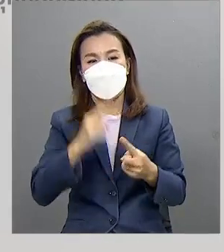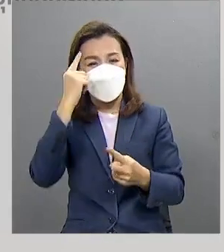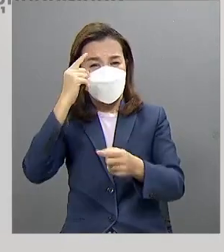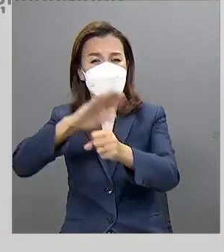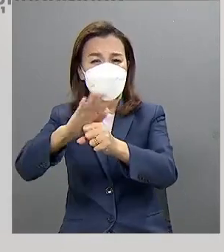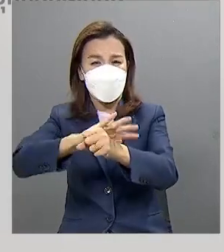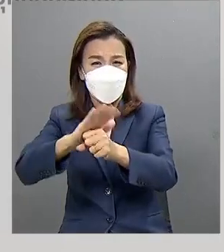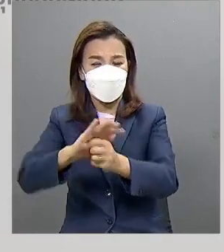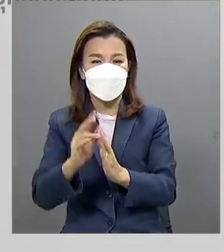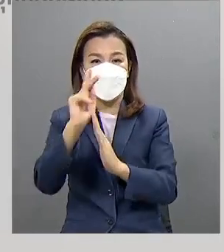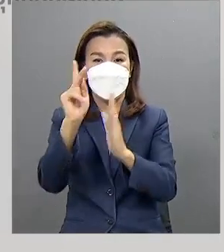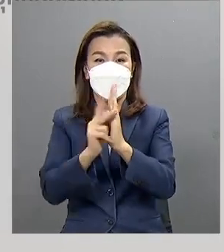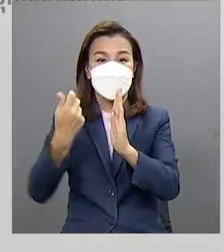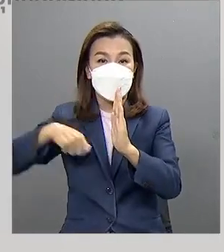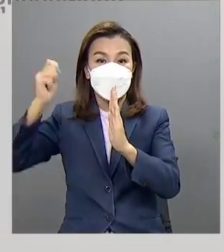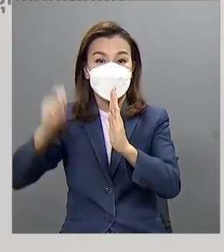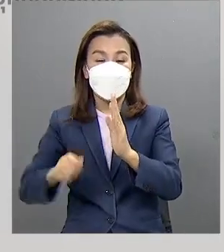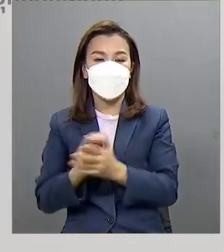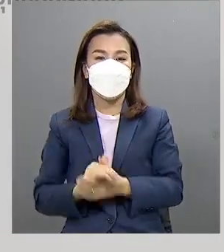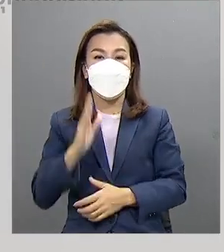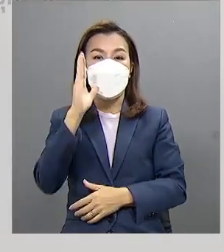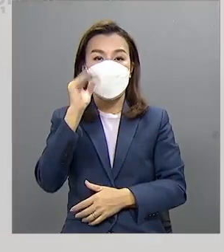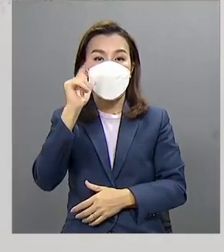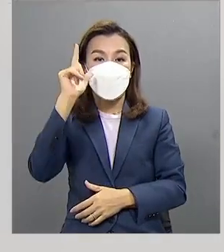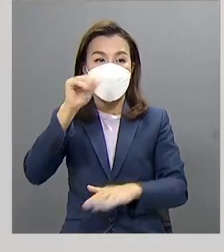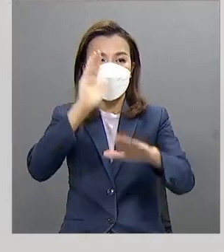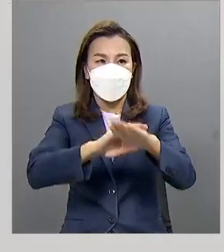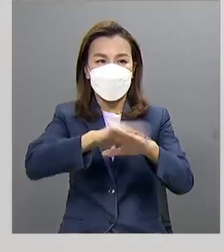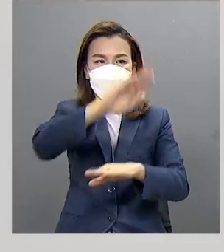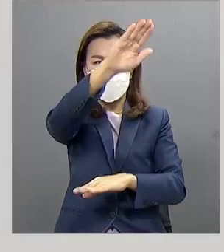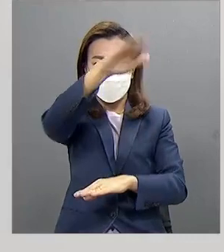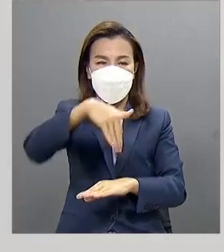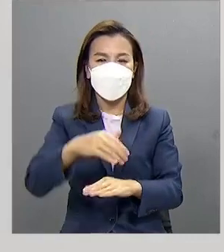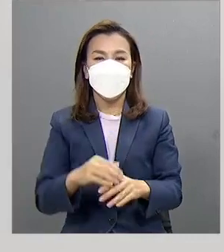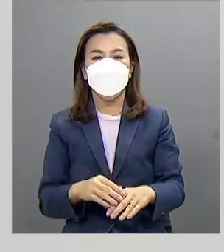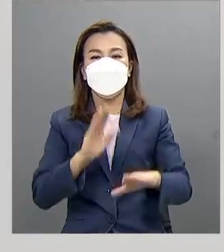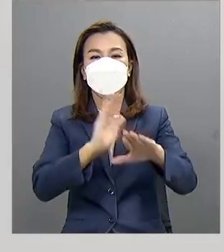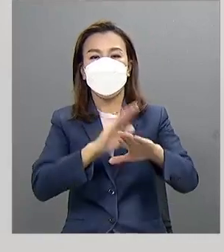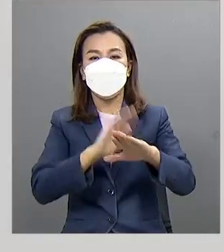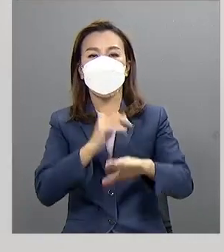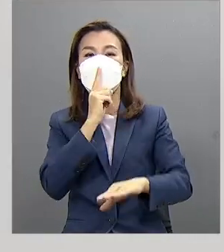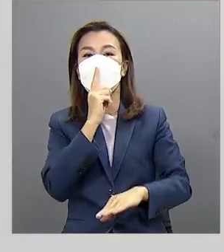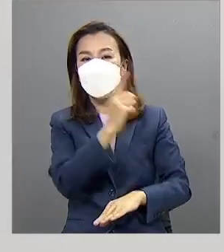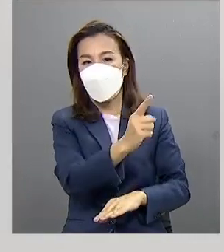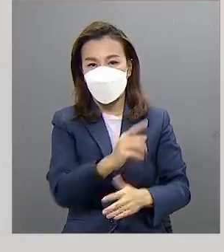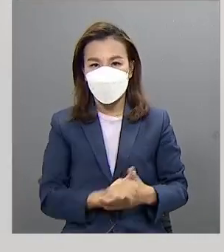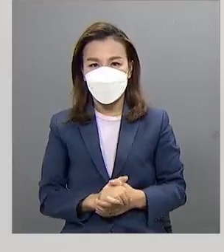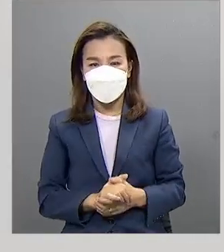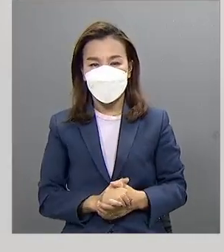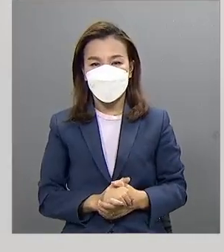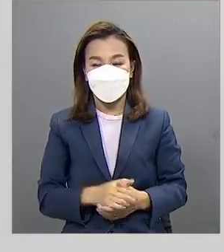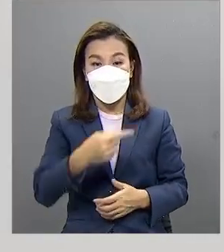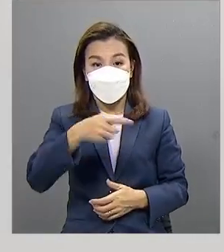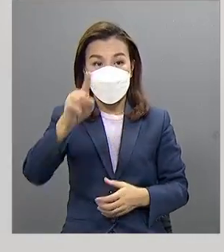อาจจะใช้วิธีการเรียกพ่อแม่เนี่ยนะครับมาตักเตือนก็ได้นะครับหรือมีการกำหนดนะครับบอกว่าต้องไปอยู่ในสถาน